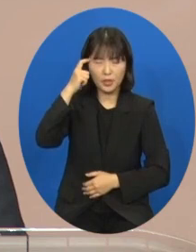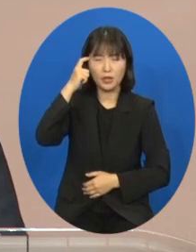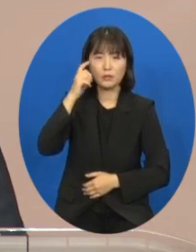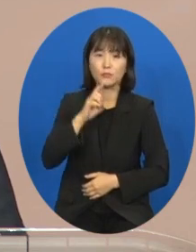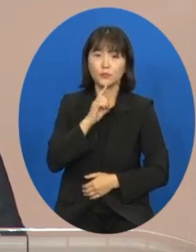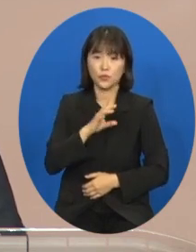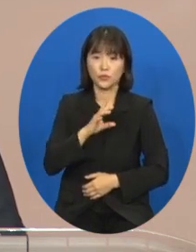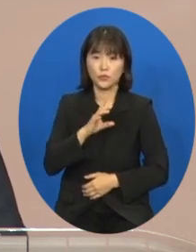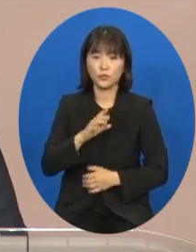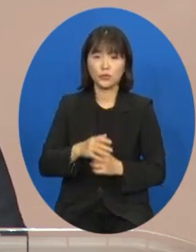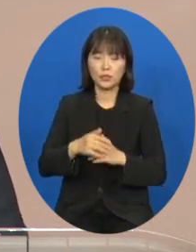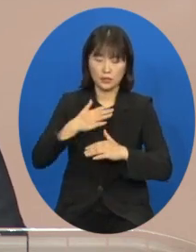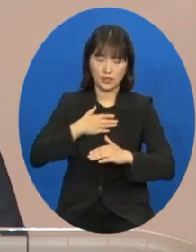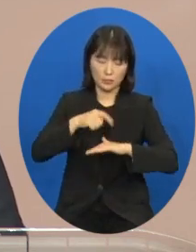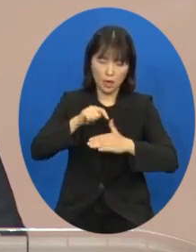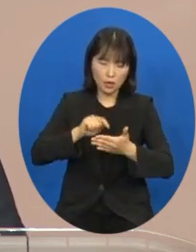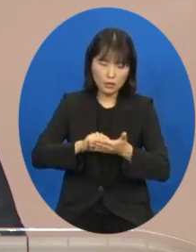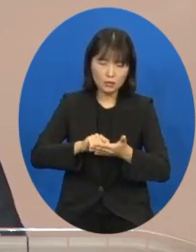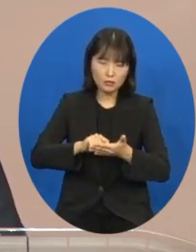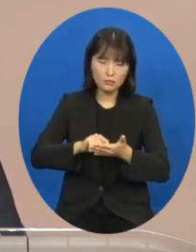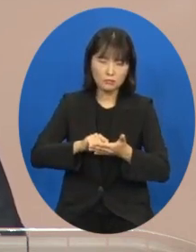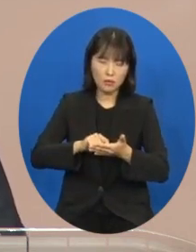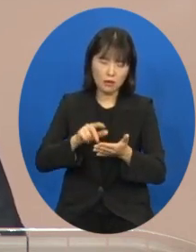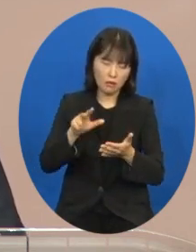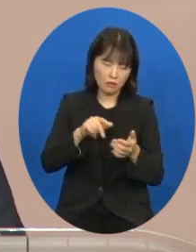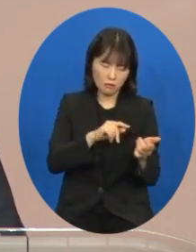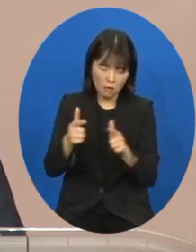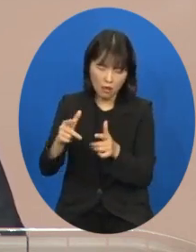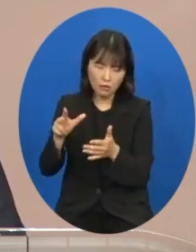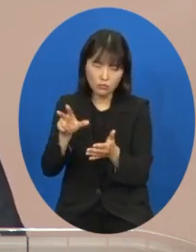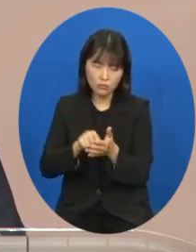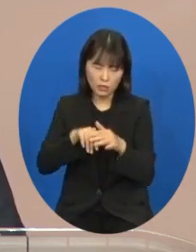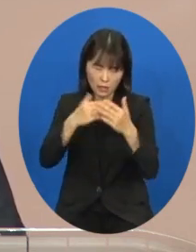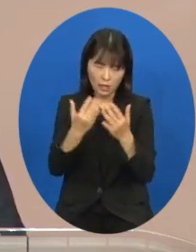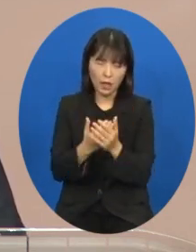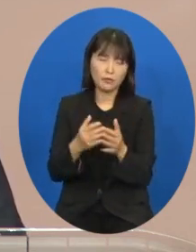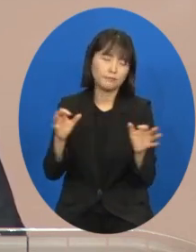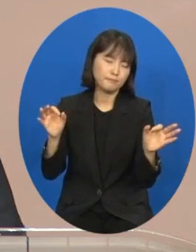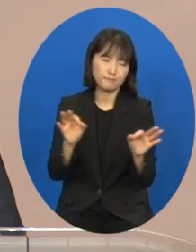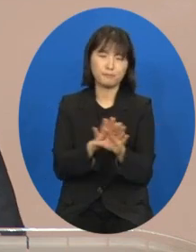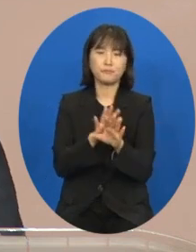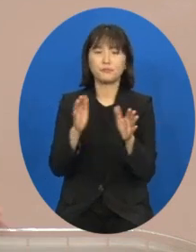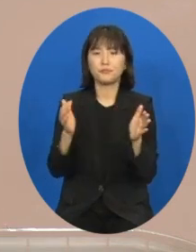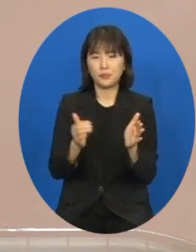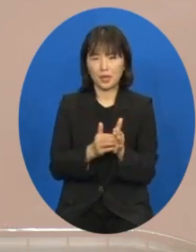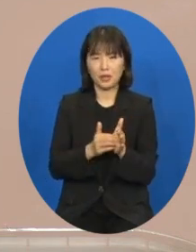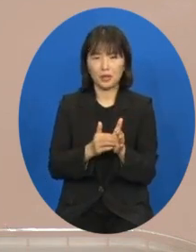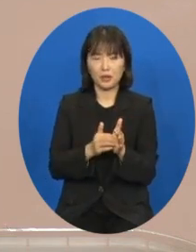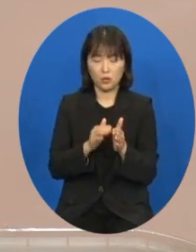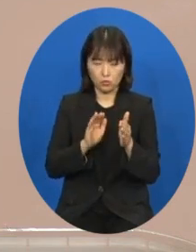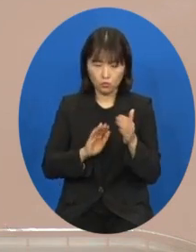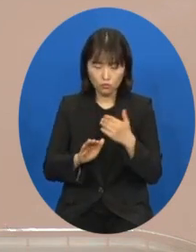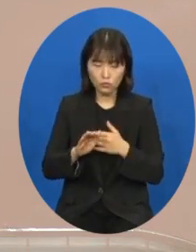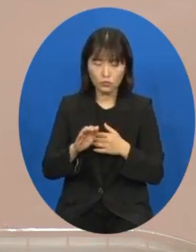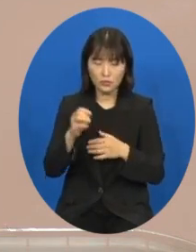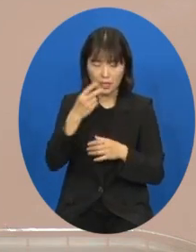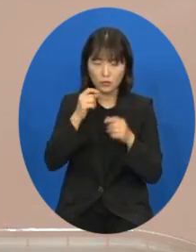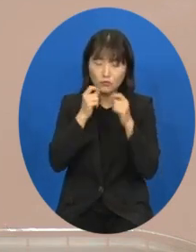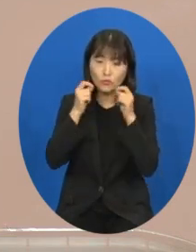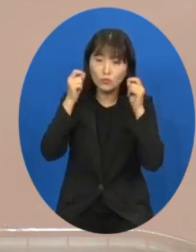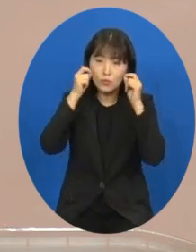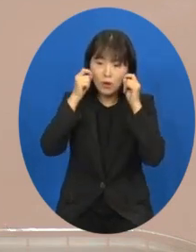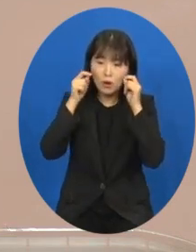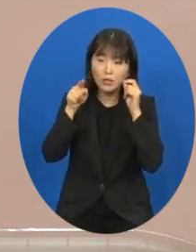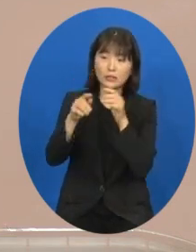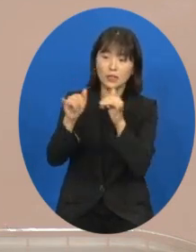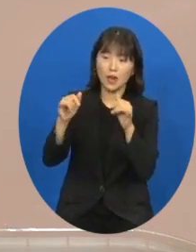뿐인데 제 마음에 얽히고 설킨 문제들이 다 청소되었습니다. 그날 이후로 다시 웃으며 그 사람의